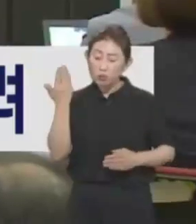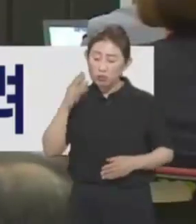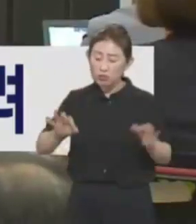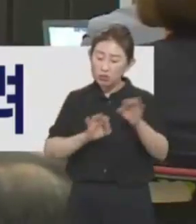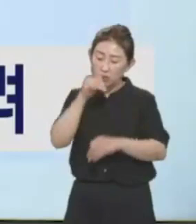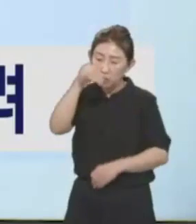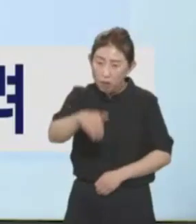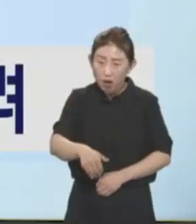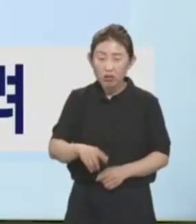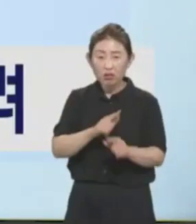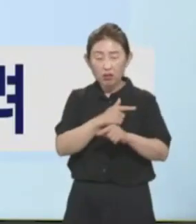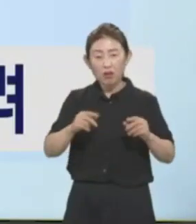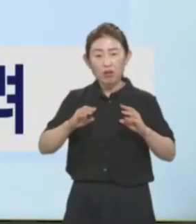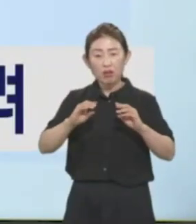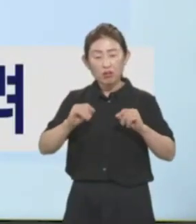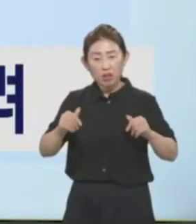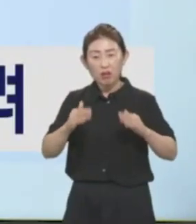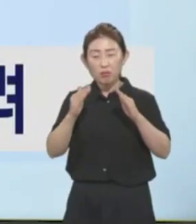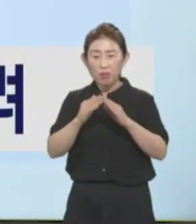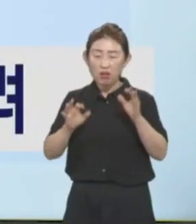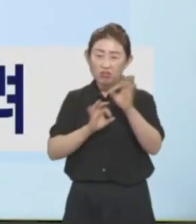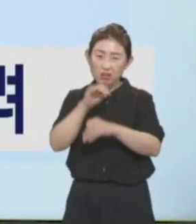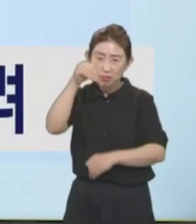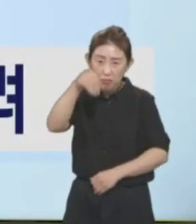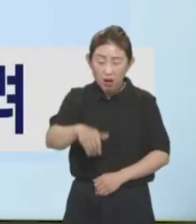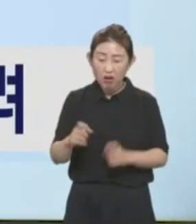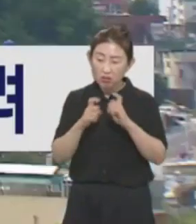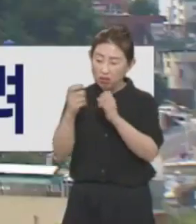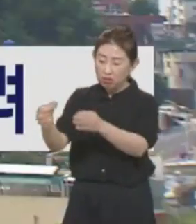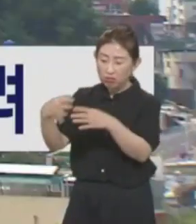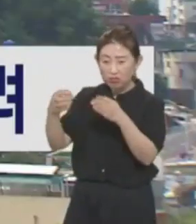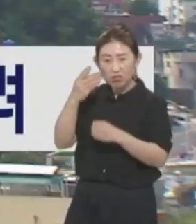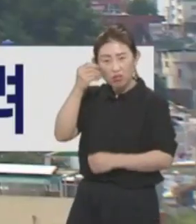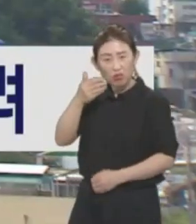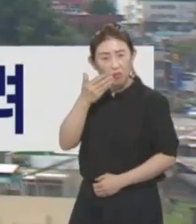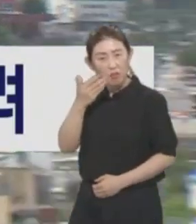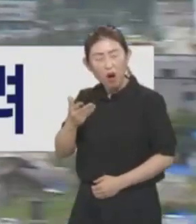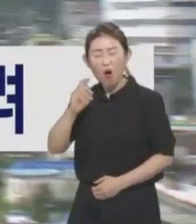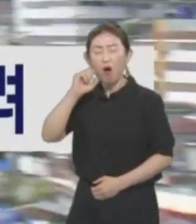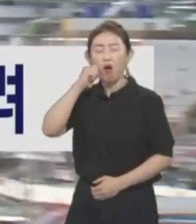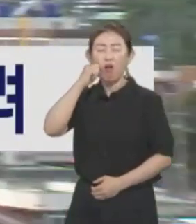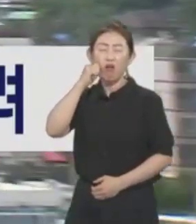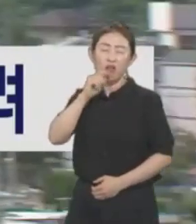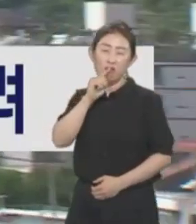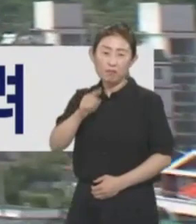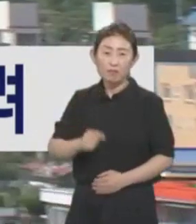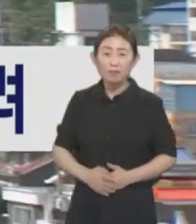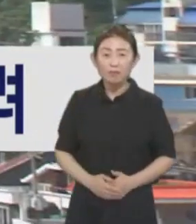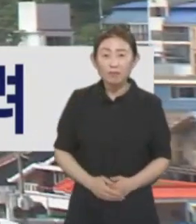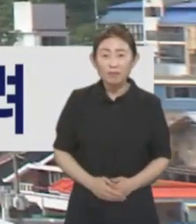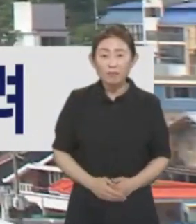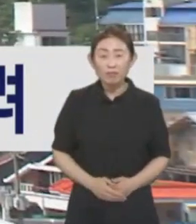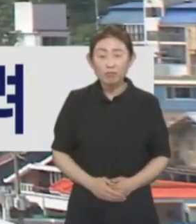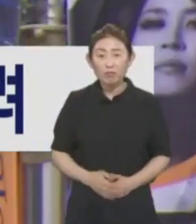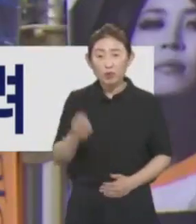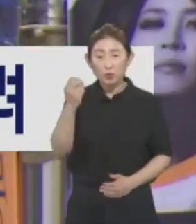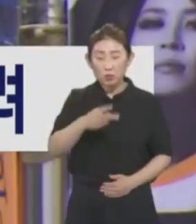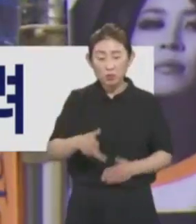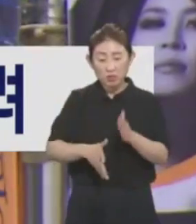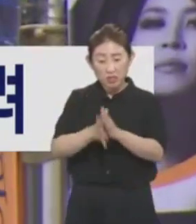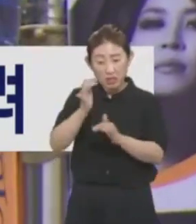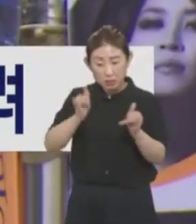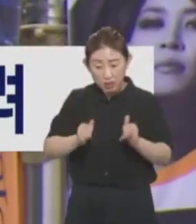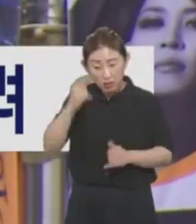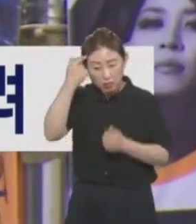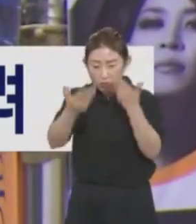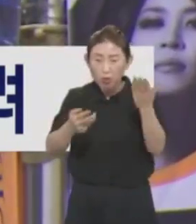침체와 금융, 부동산 시장 경계으로 민자 유치를 장담하기 어려운 상황이라고 꼬집었습니다. 아울러 시민 의견